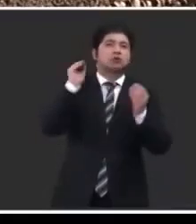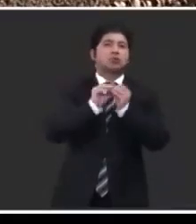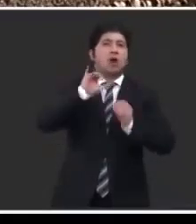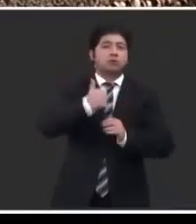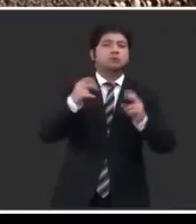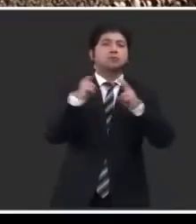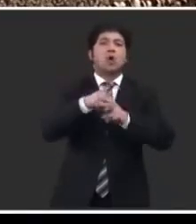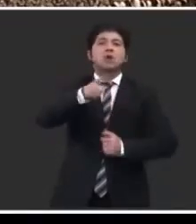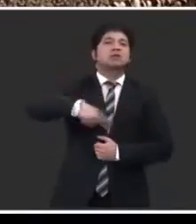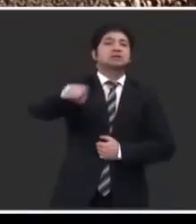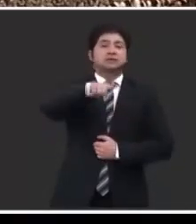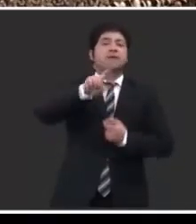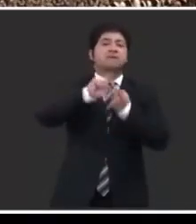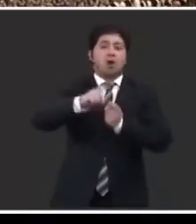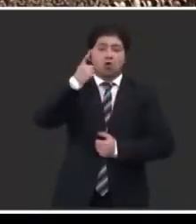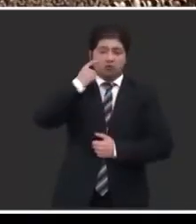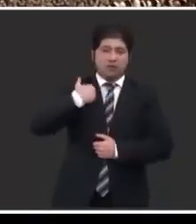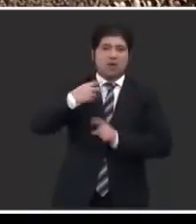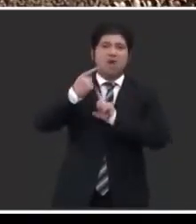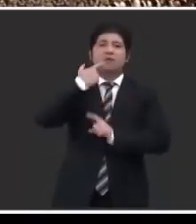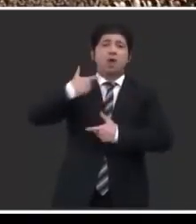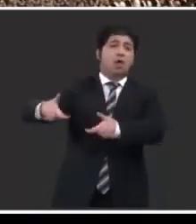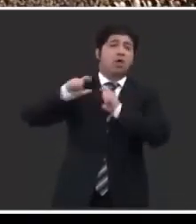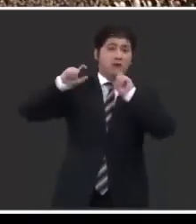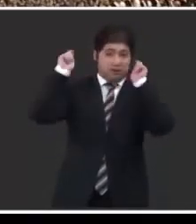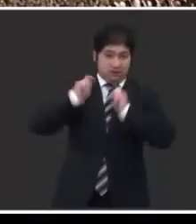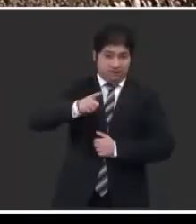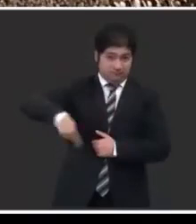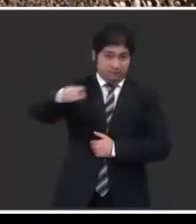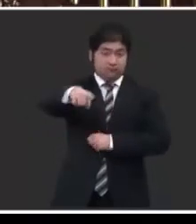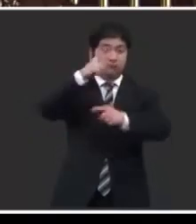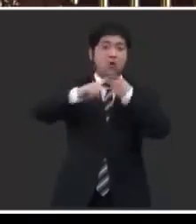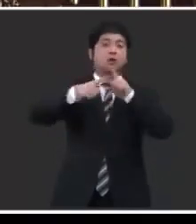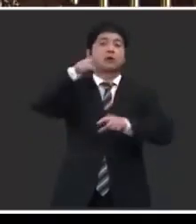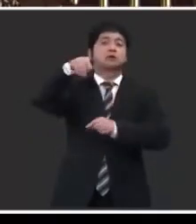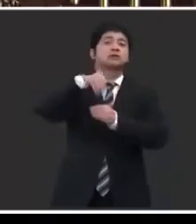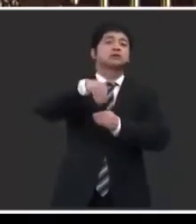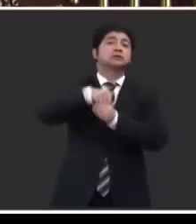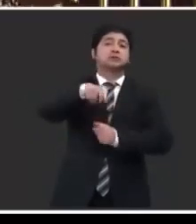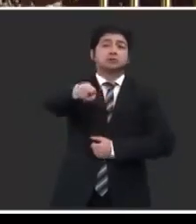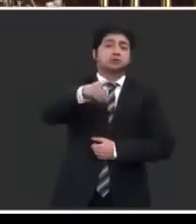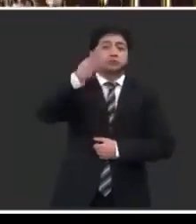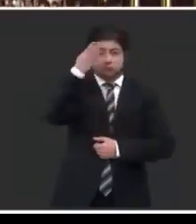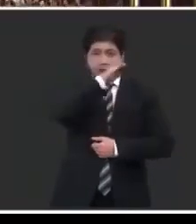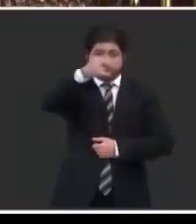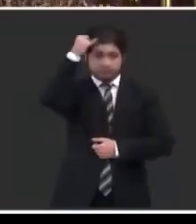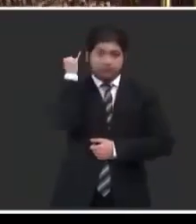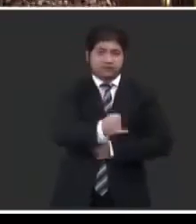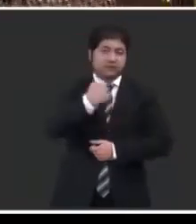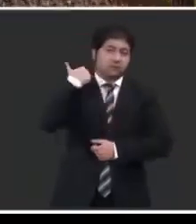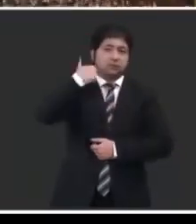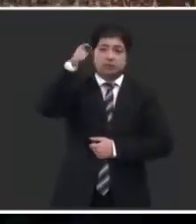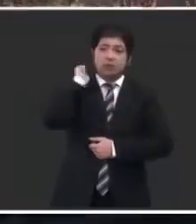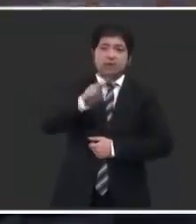polislerimize ve hükümetimize iftira atanların siyaset yapmanın ötesinde sinsi niyetlerle hareket